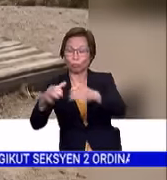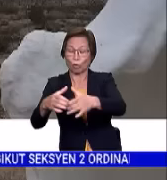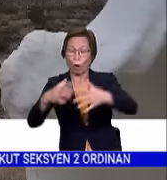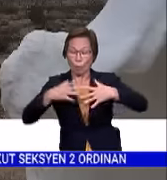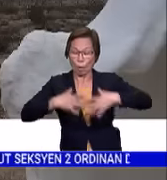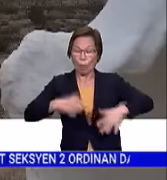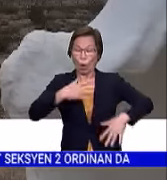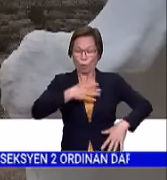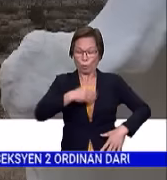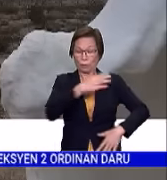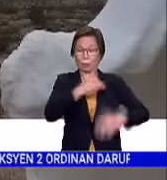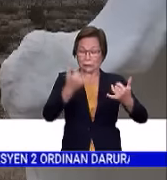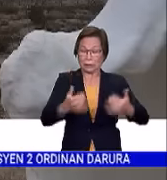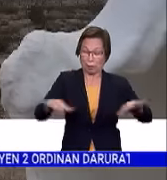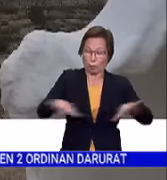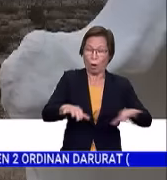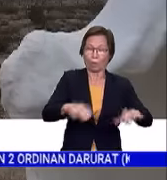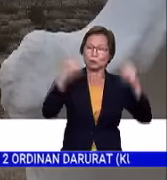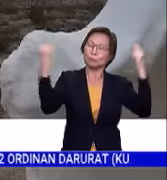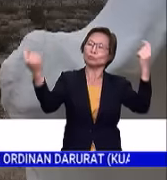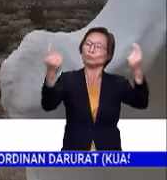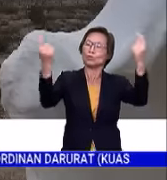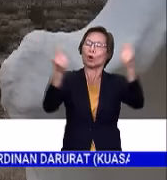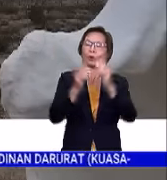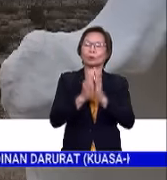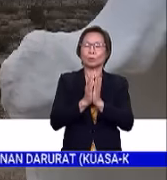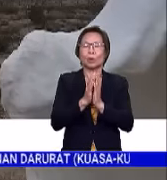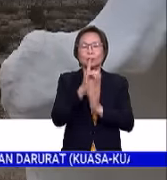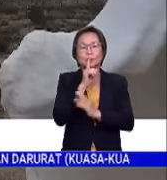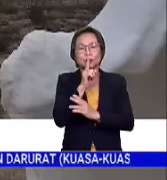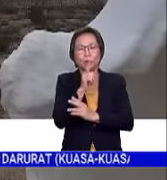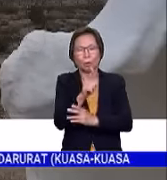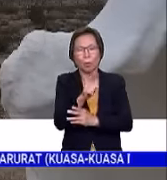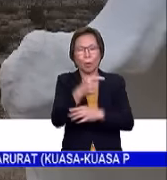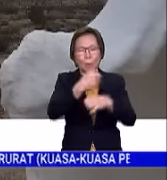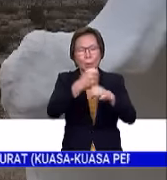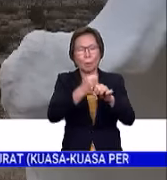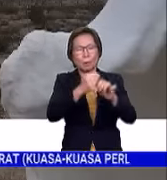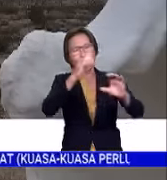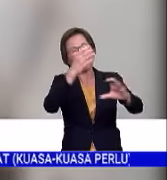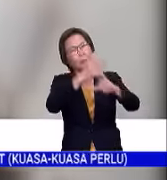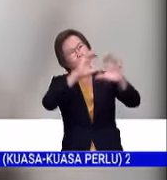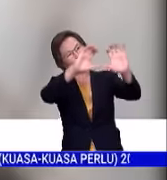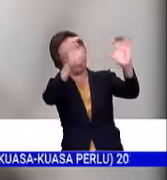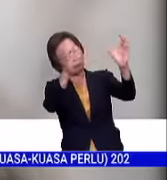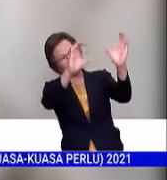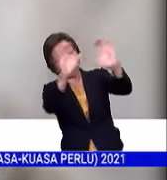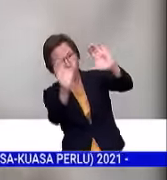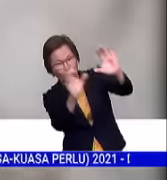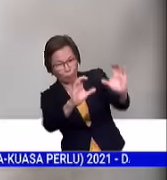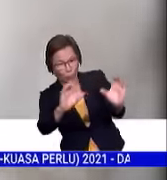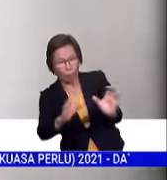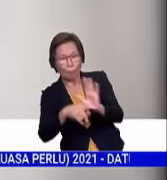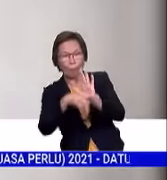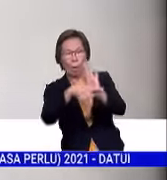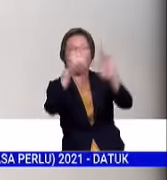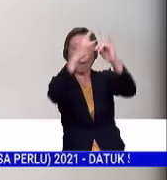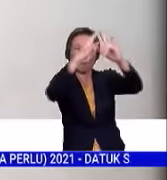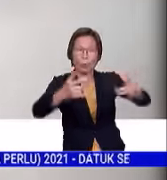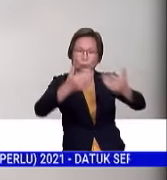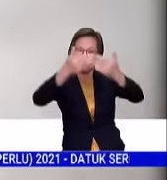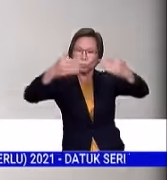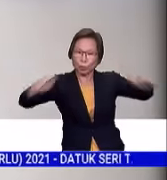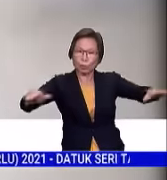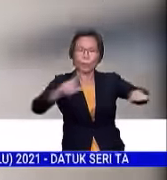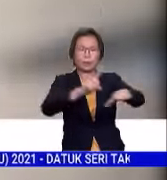berpakaian serba putih dan sedang melakukan upacara ritual sebenarnya binaan arca. Ia menjadi bahan pameran Museum Terbuka